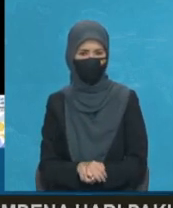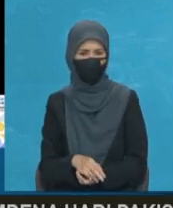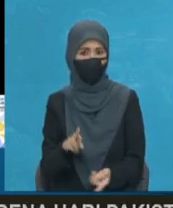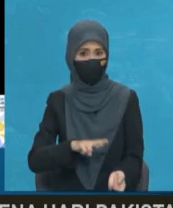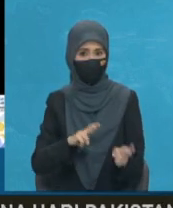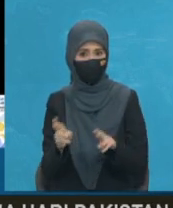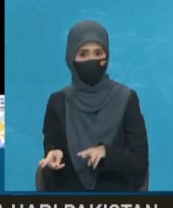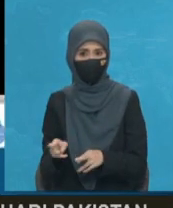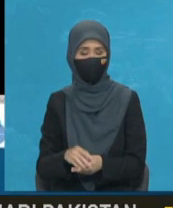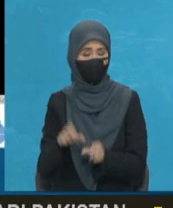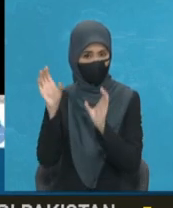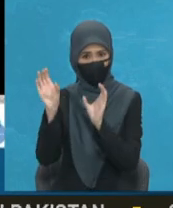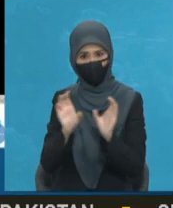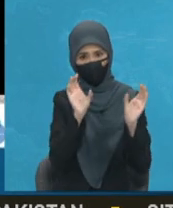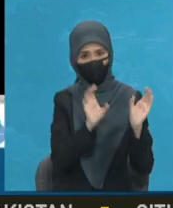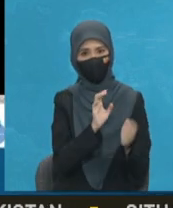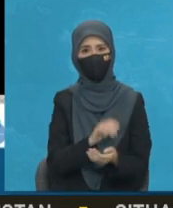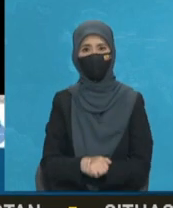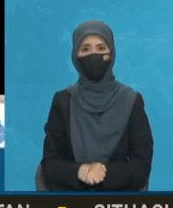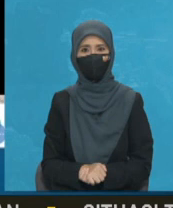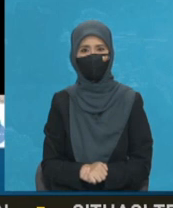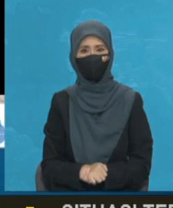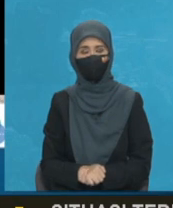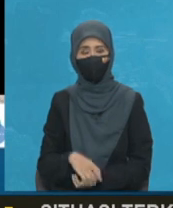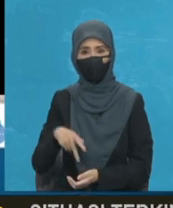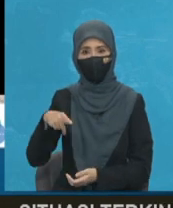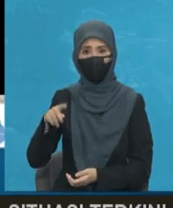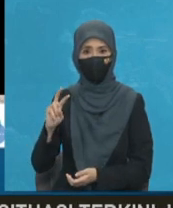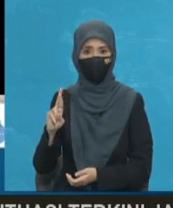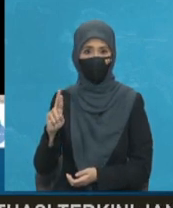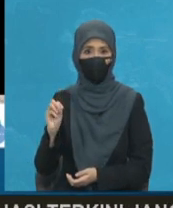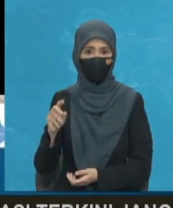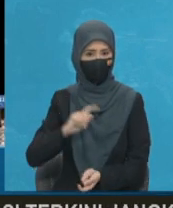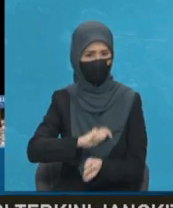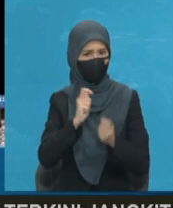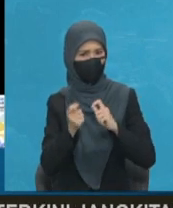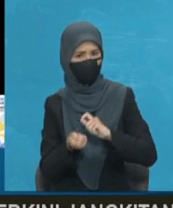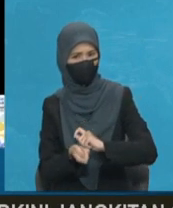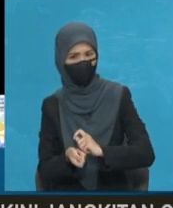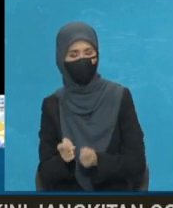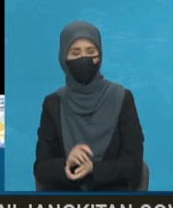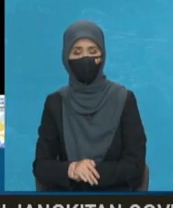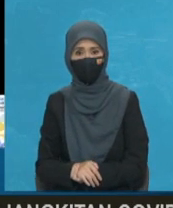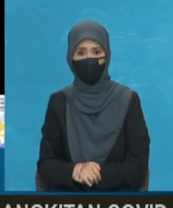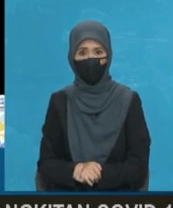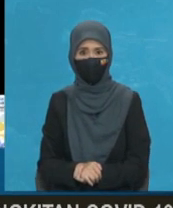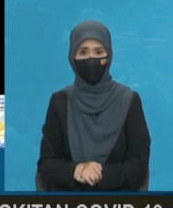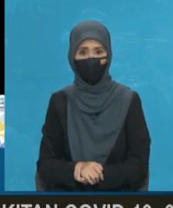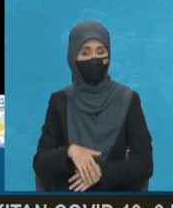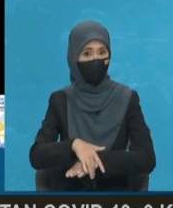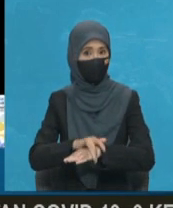forum juga diesel ajurkan dengan pemberitaan mengenai monsoon peralihan yang dijangka akan bermula dari awal dari